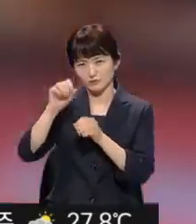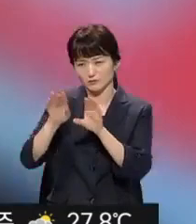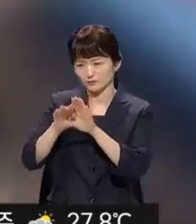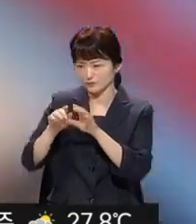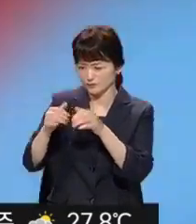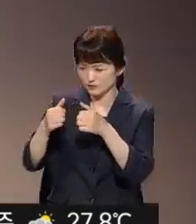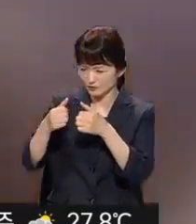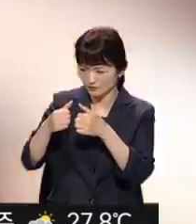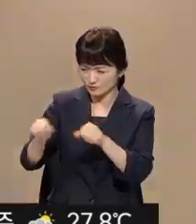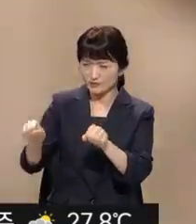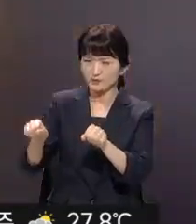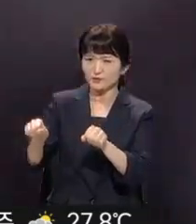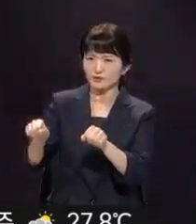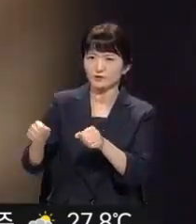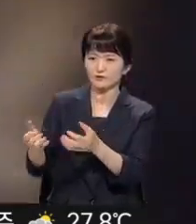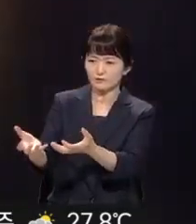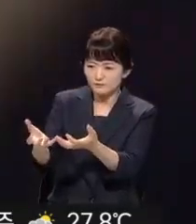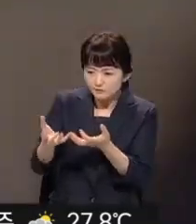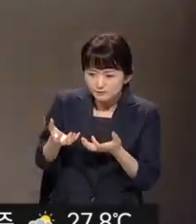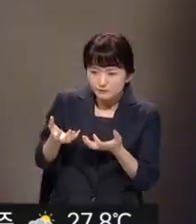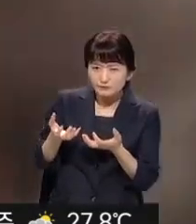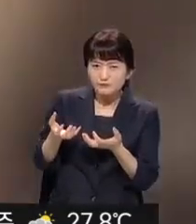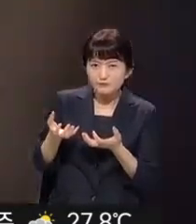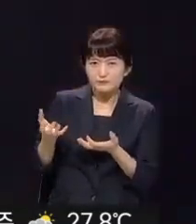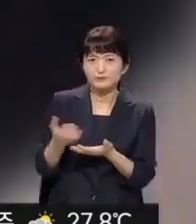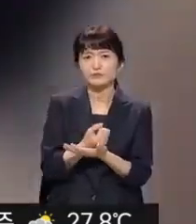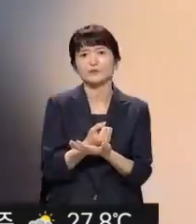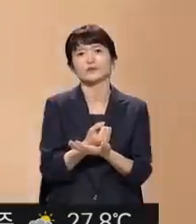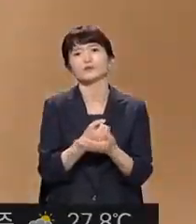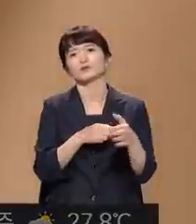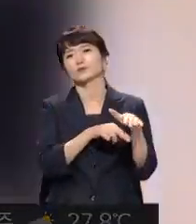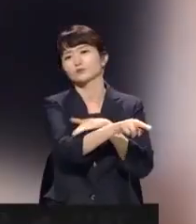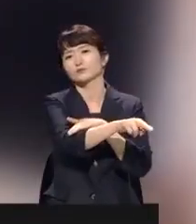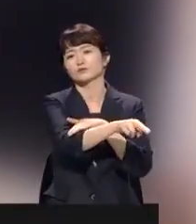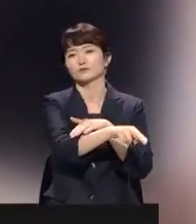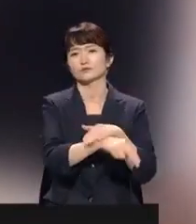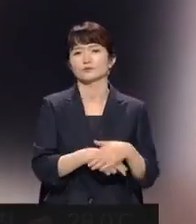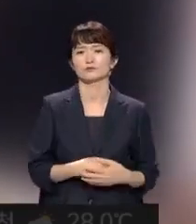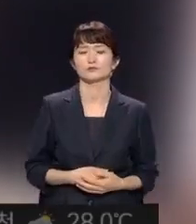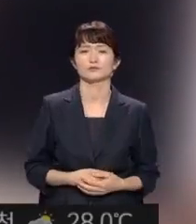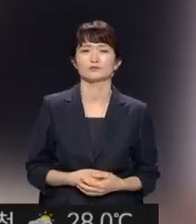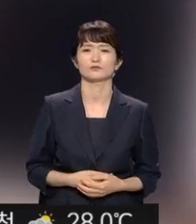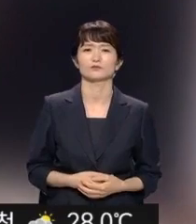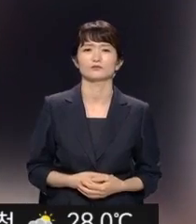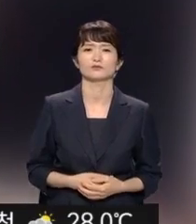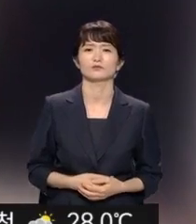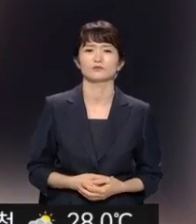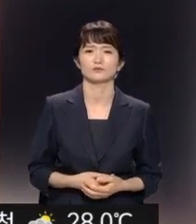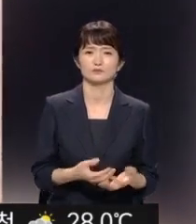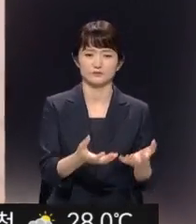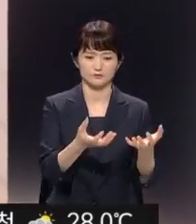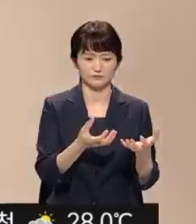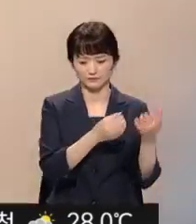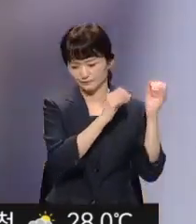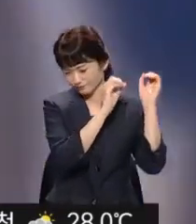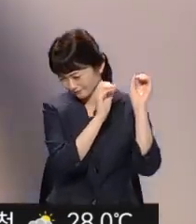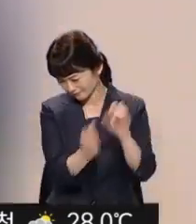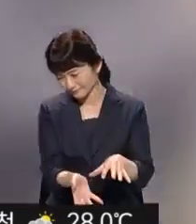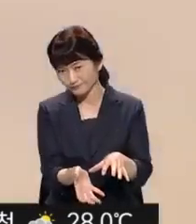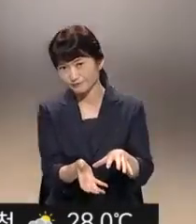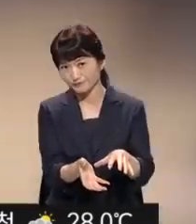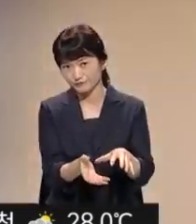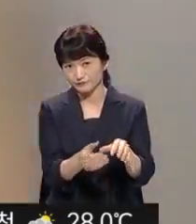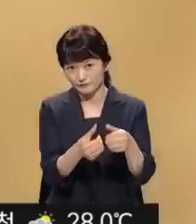다른 금고를 빼내는데요. 이들은 훔친 금고를 들고 바로 가게 밖으로 도망을 쳤습니다. 그리고 금고를 바닥에 내동댕이